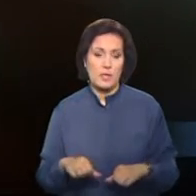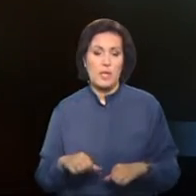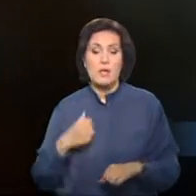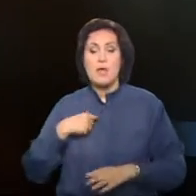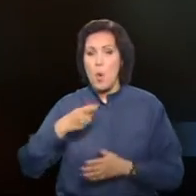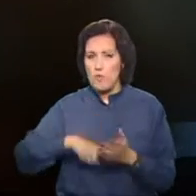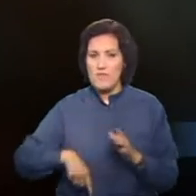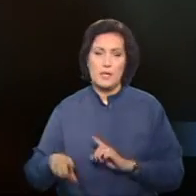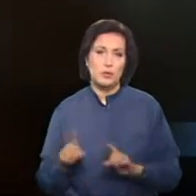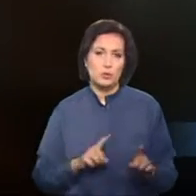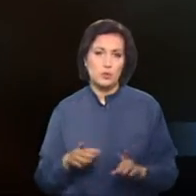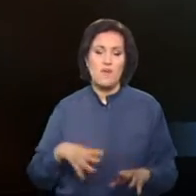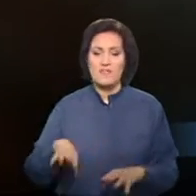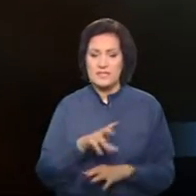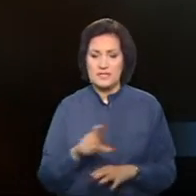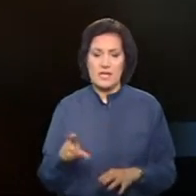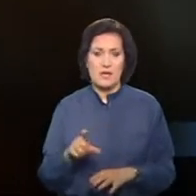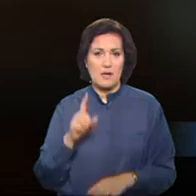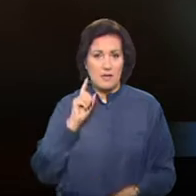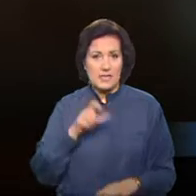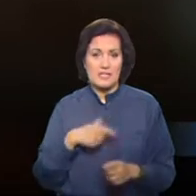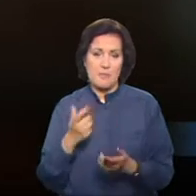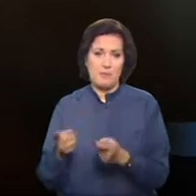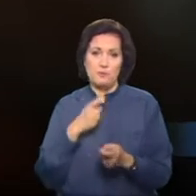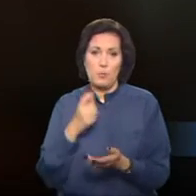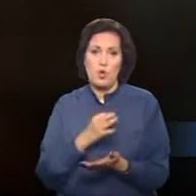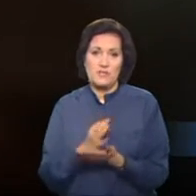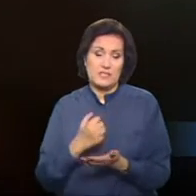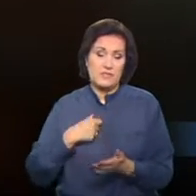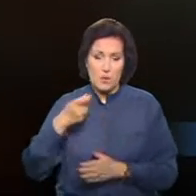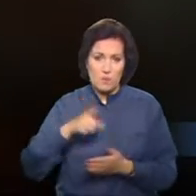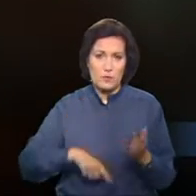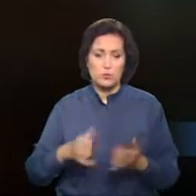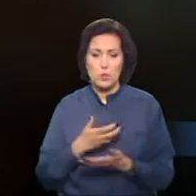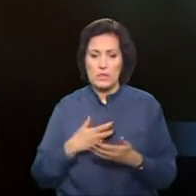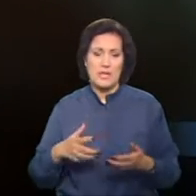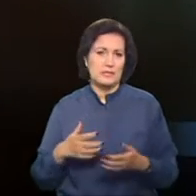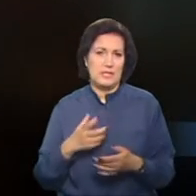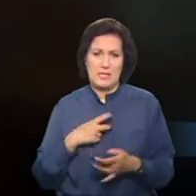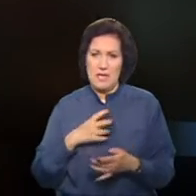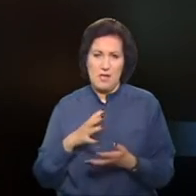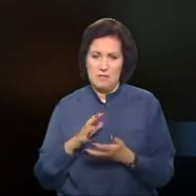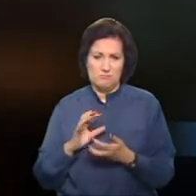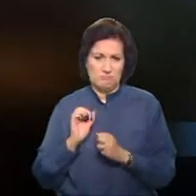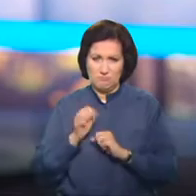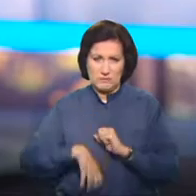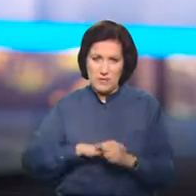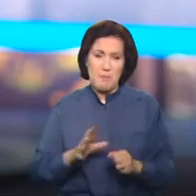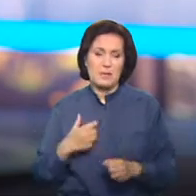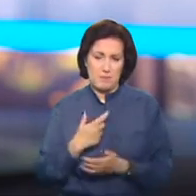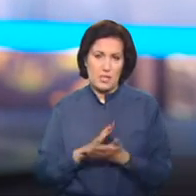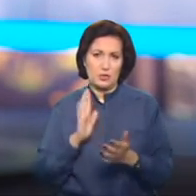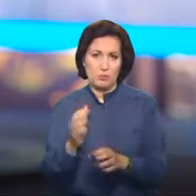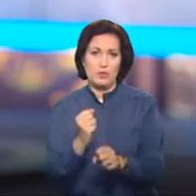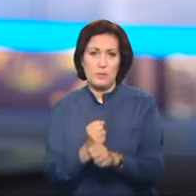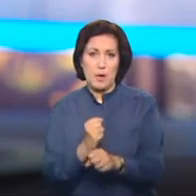что всех негодяев мы привлечем к ответственности. Я уверен, что нас не сломать, и мы будем дальше работать.